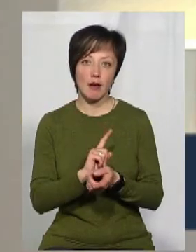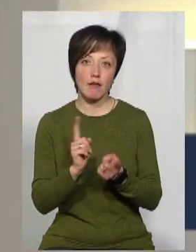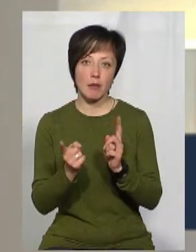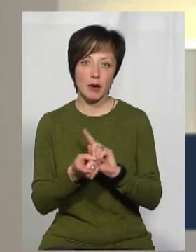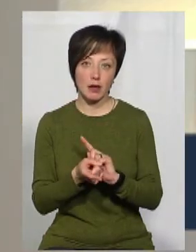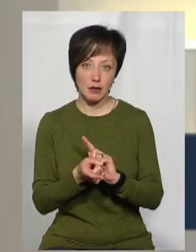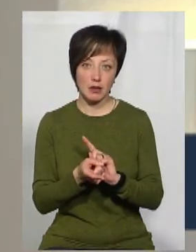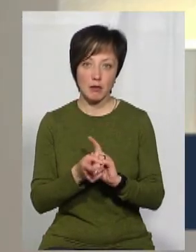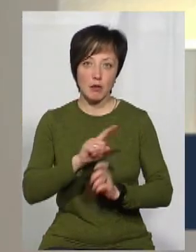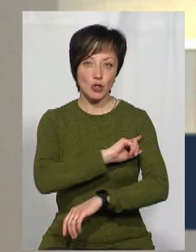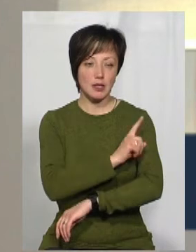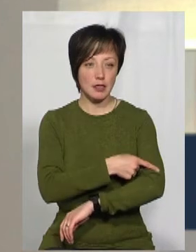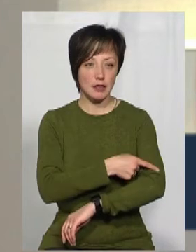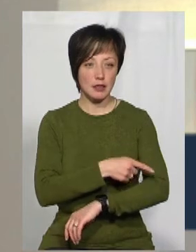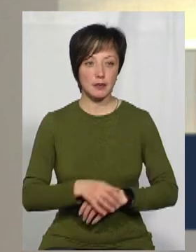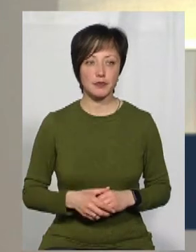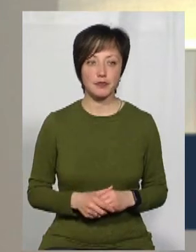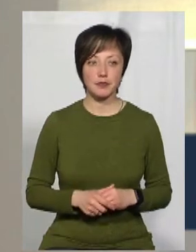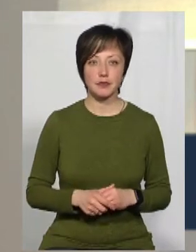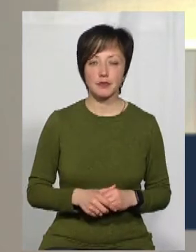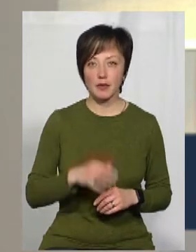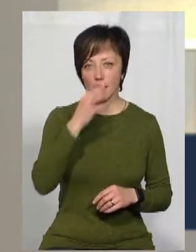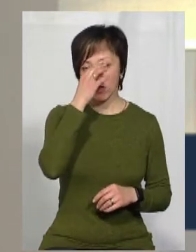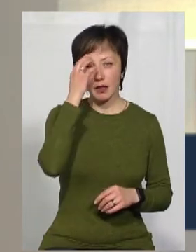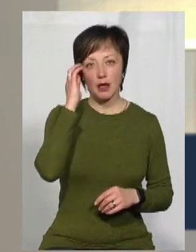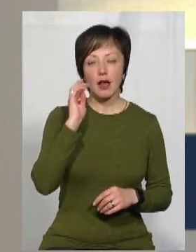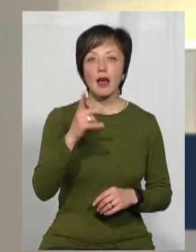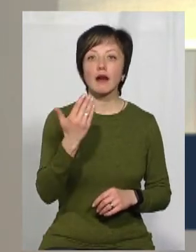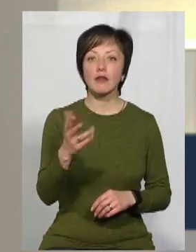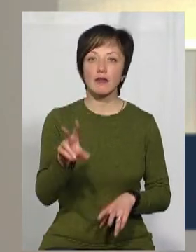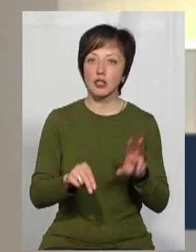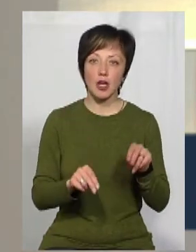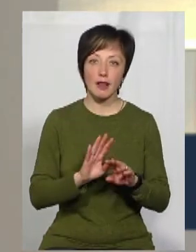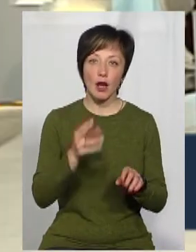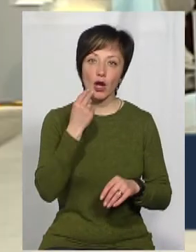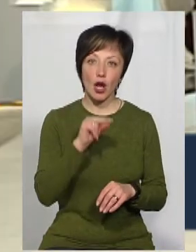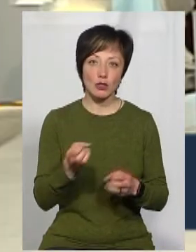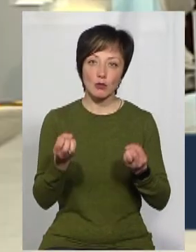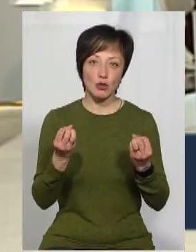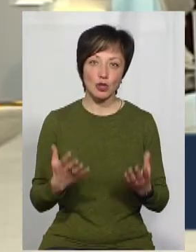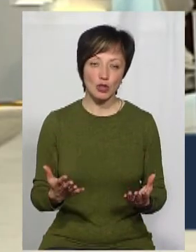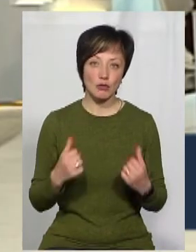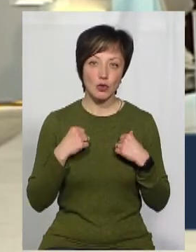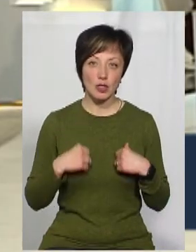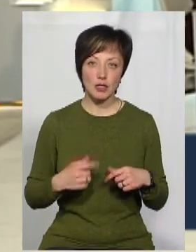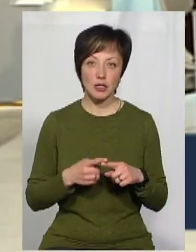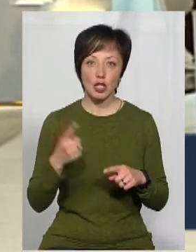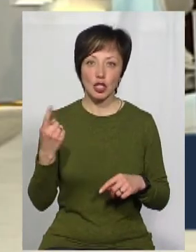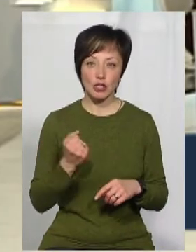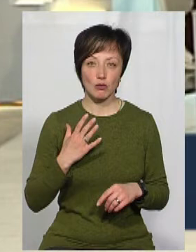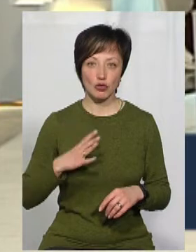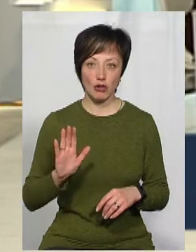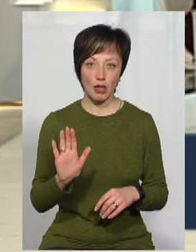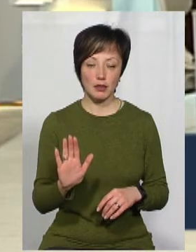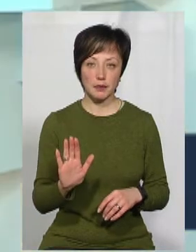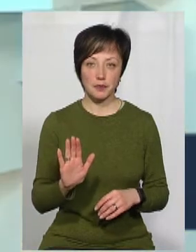навпаки, десь та, посилити. Як ви вважаєте, чи не краще, не простіше, не безпечніше у цей тиждень ще